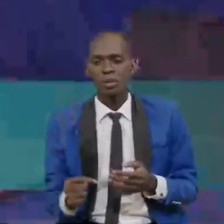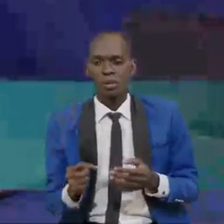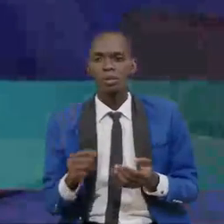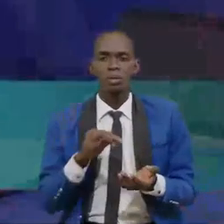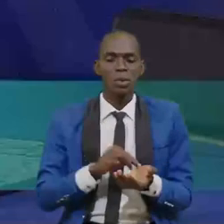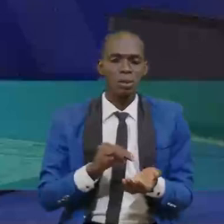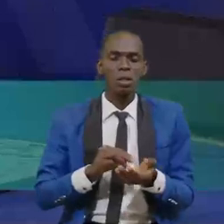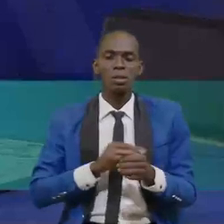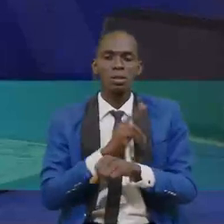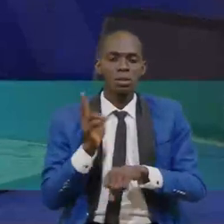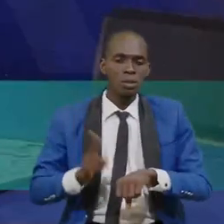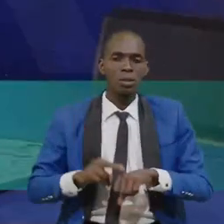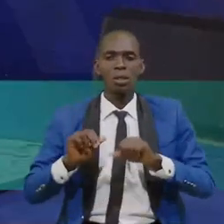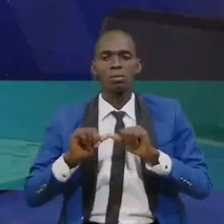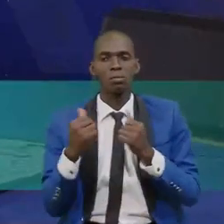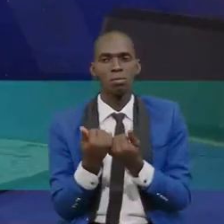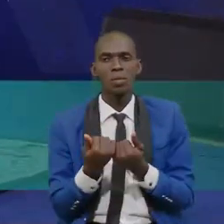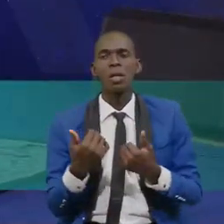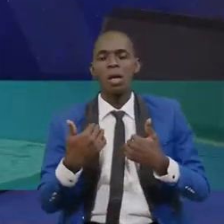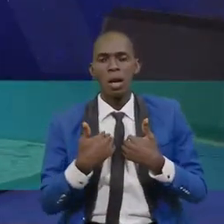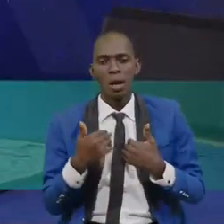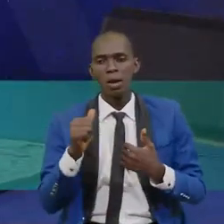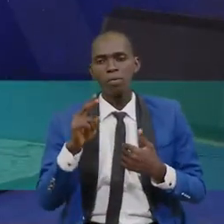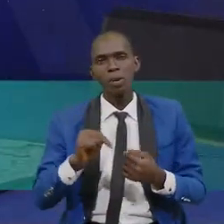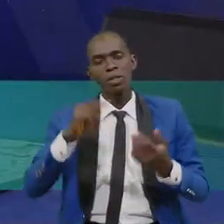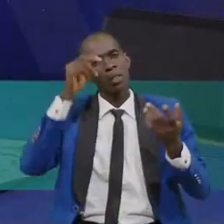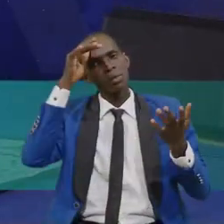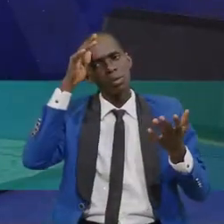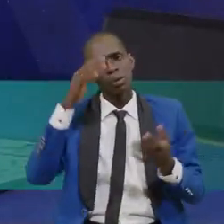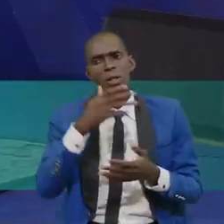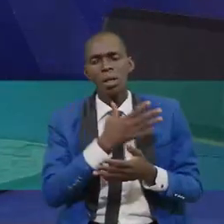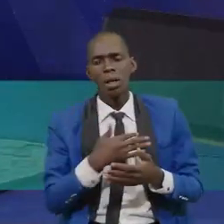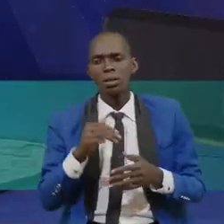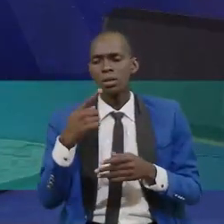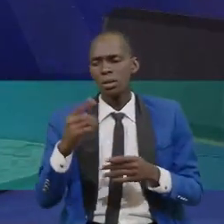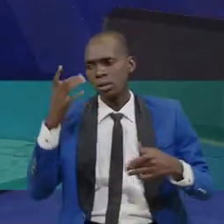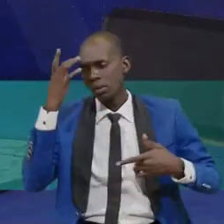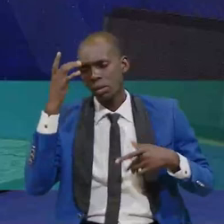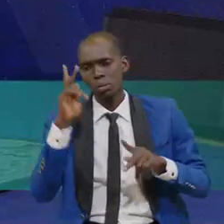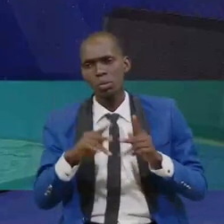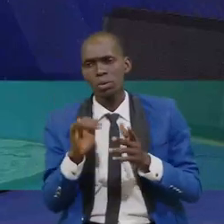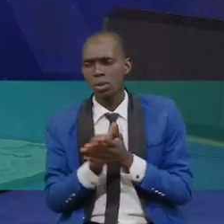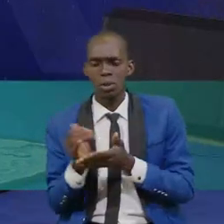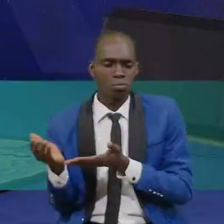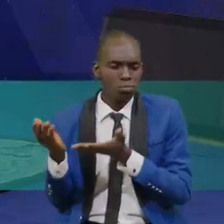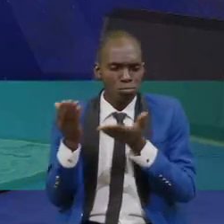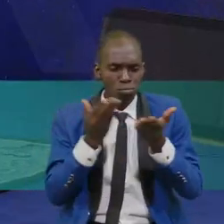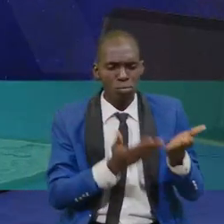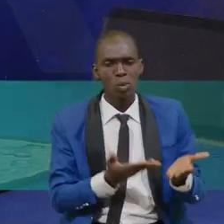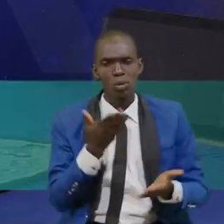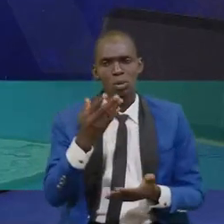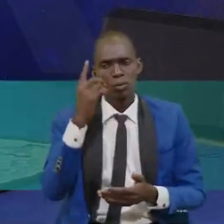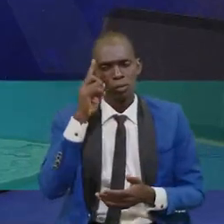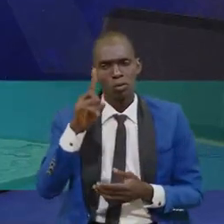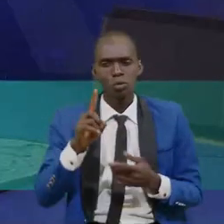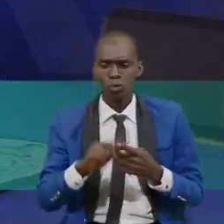L'Association nationale des docteurs attend quelque chose de toi. Et les patients qui viennent, ceux aussi qu'on amène là-bas, pour